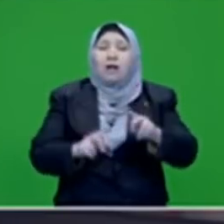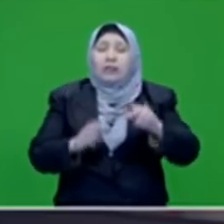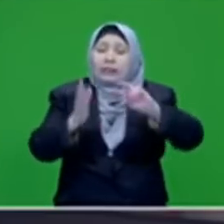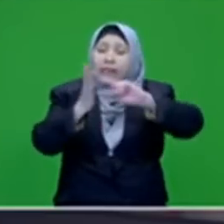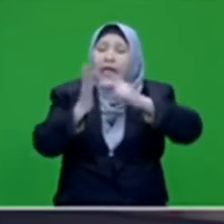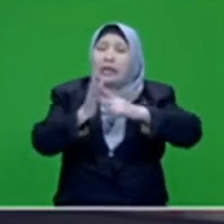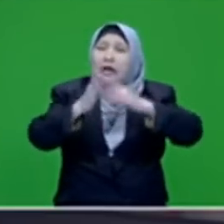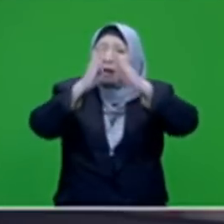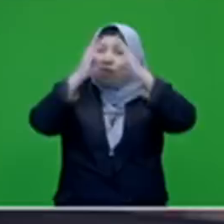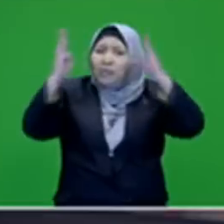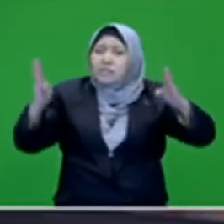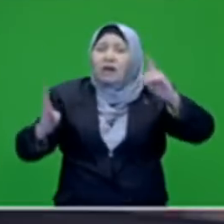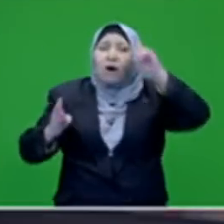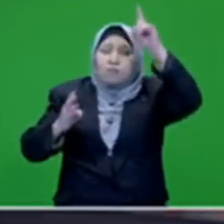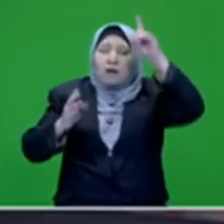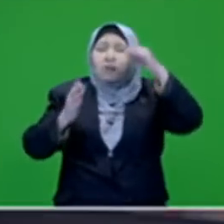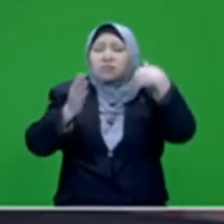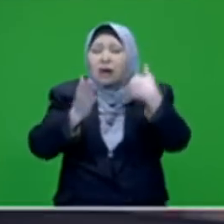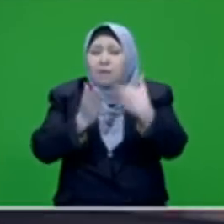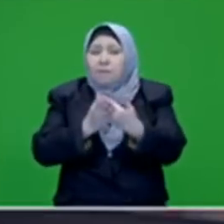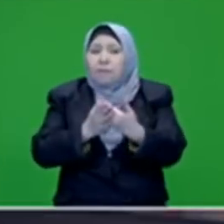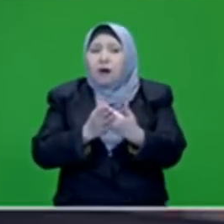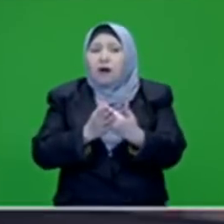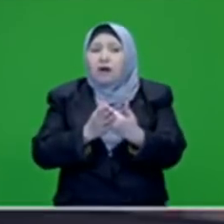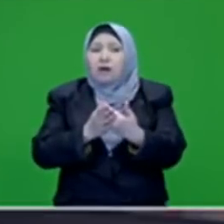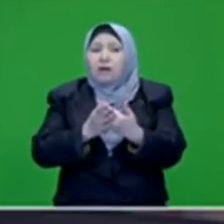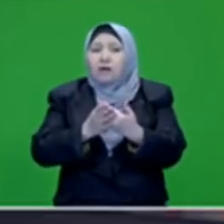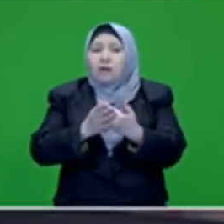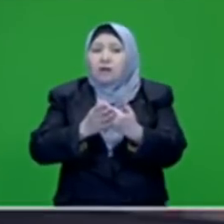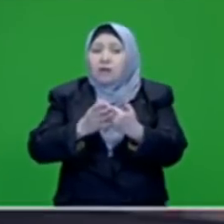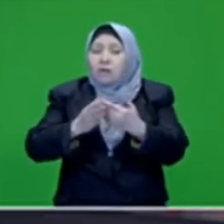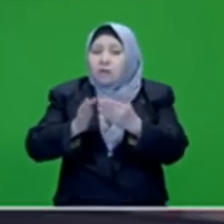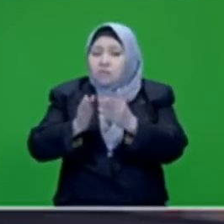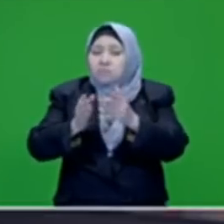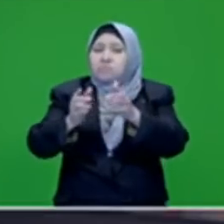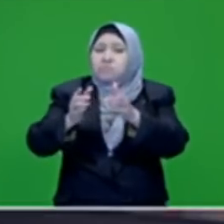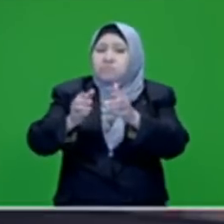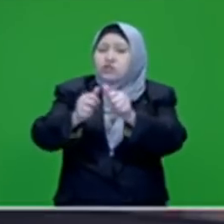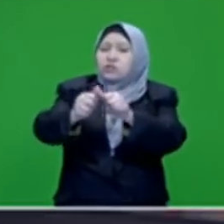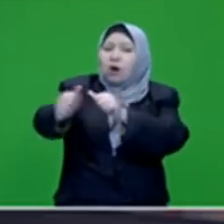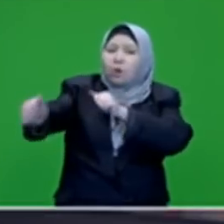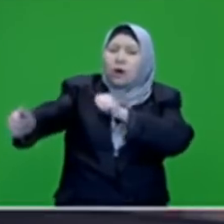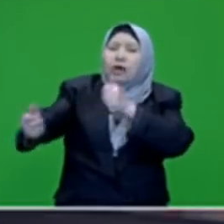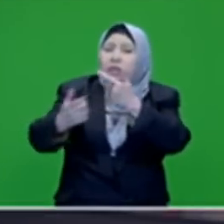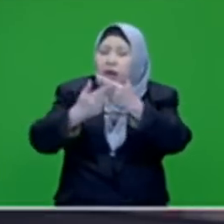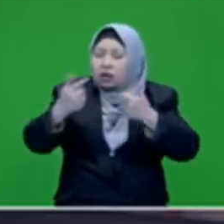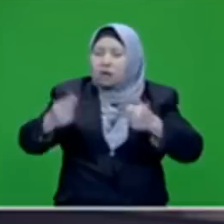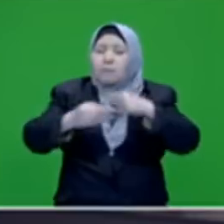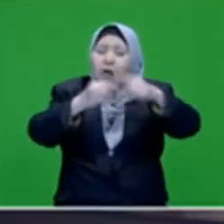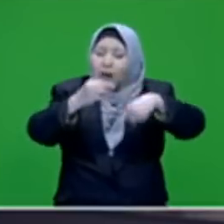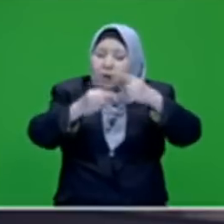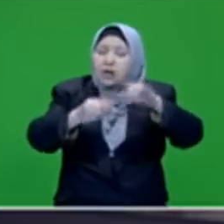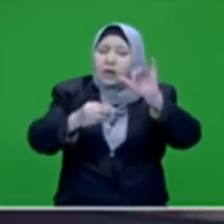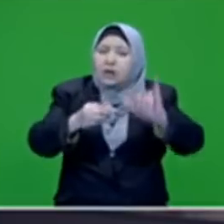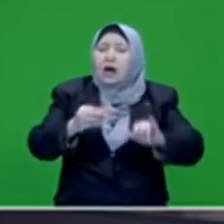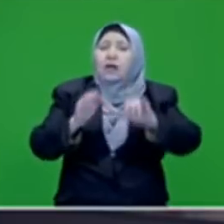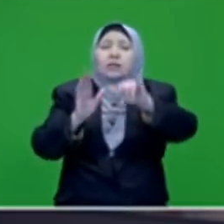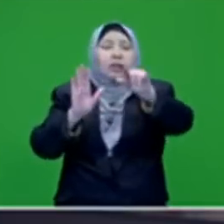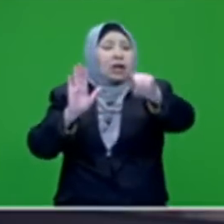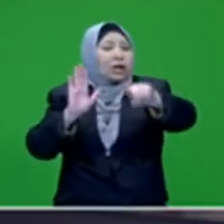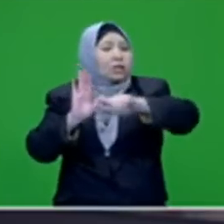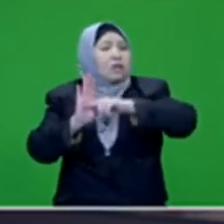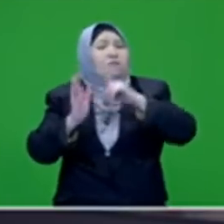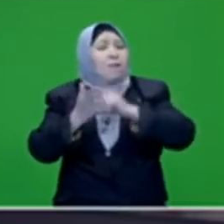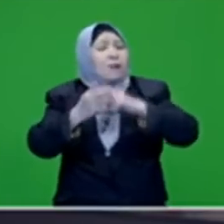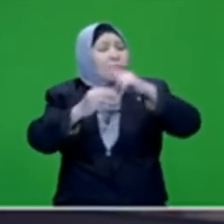kebesaran Allah, sehinggakan beliau terjarak daripada perkara-perkara yang tidak baik. Dan apa perkara burhan